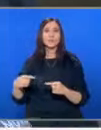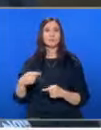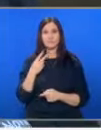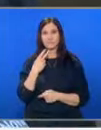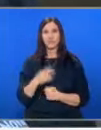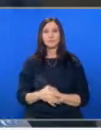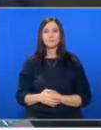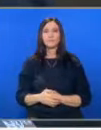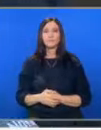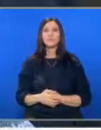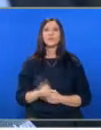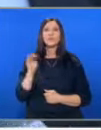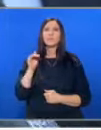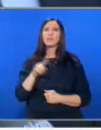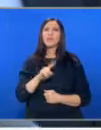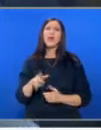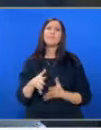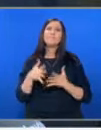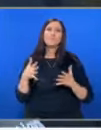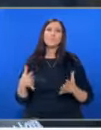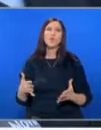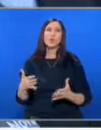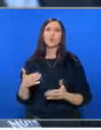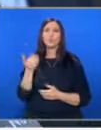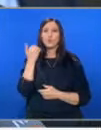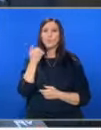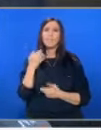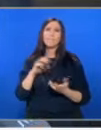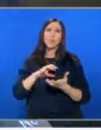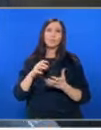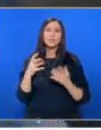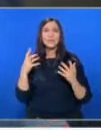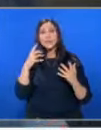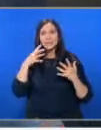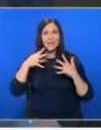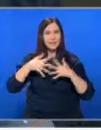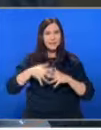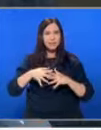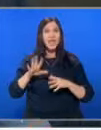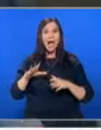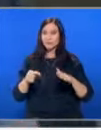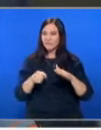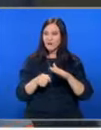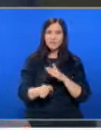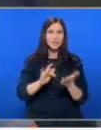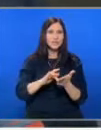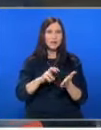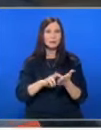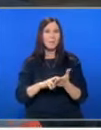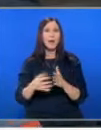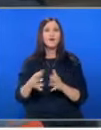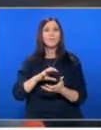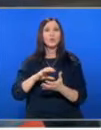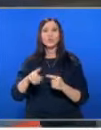чуем. Ще бъде не много дълновидно политически и стратегически, ако се въвлече Централната банка в